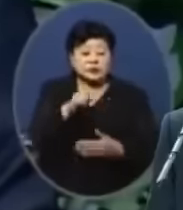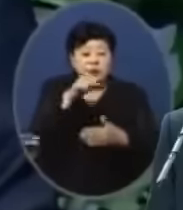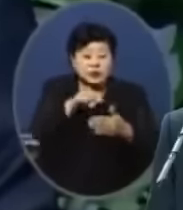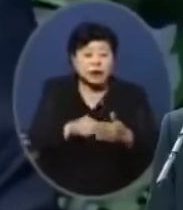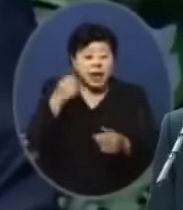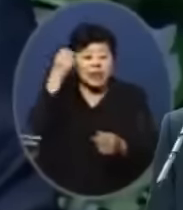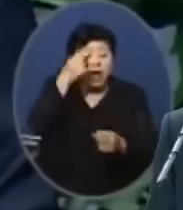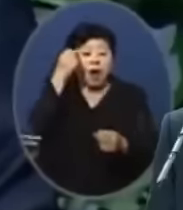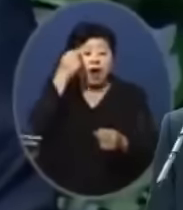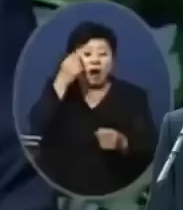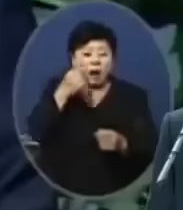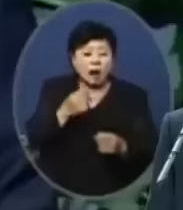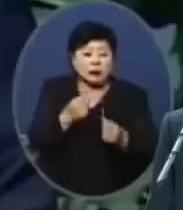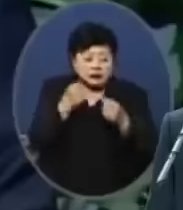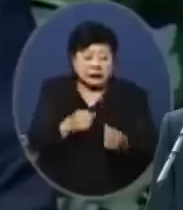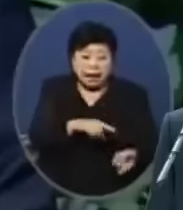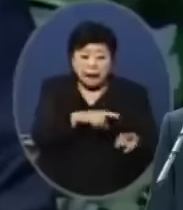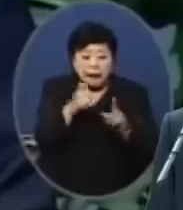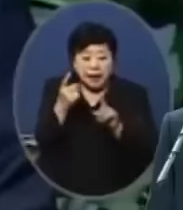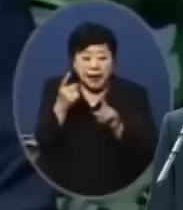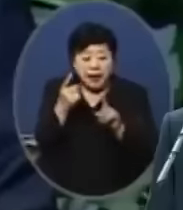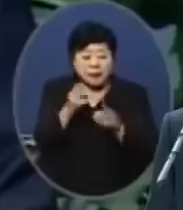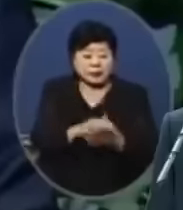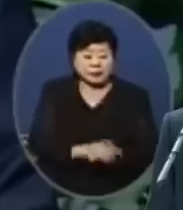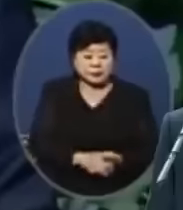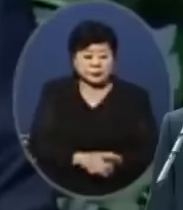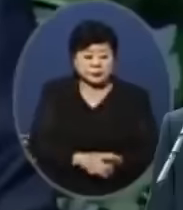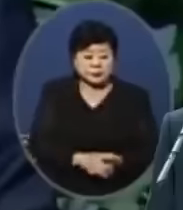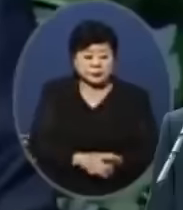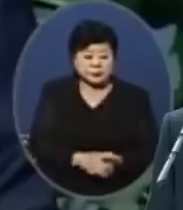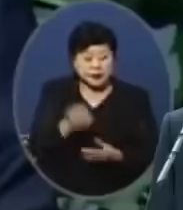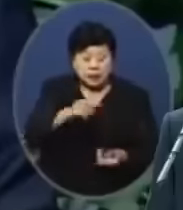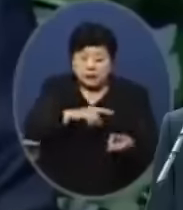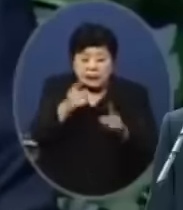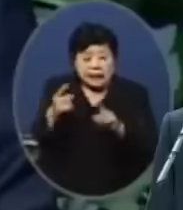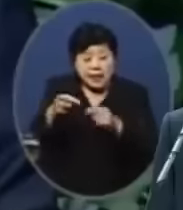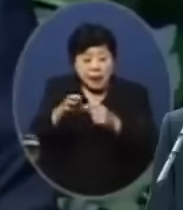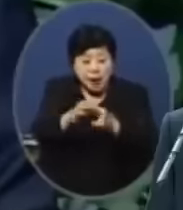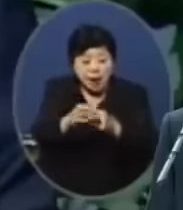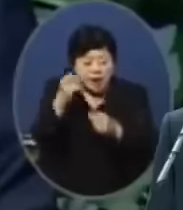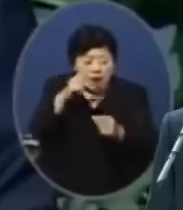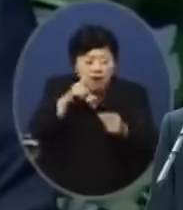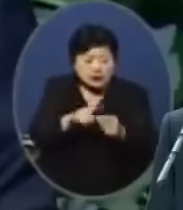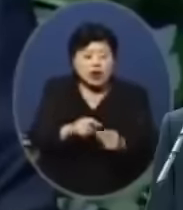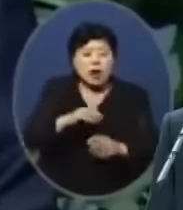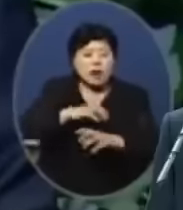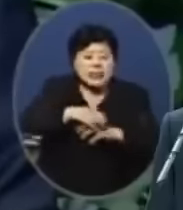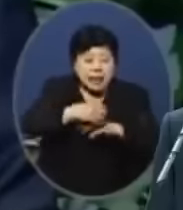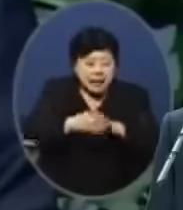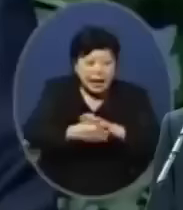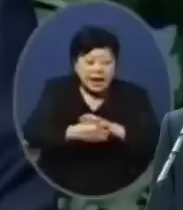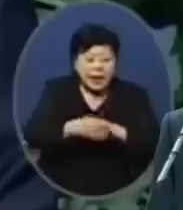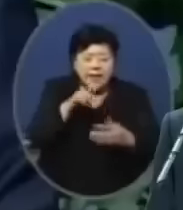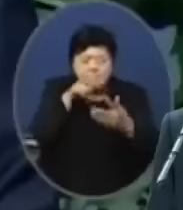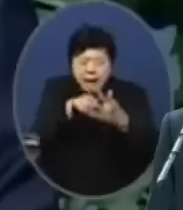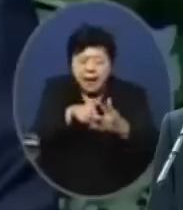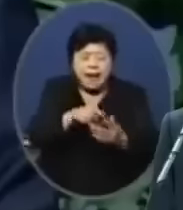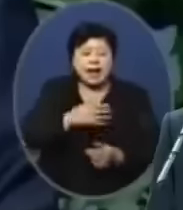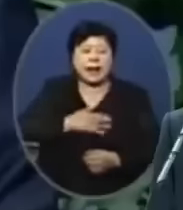속에 영이 살아난다. 영이 살아나면 영적인 세계의 일을 알 수가